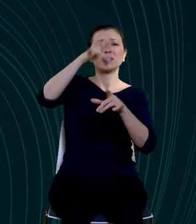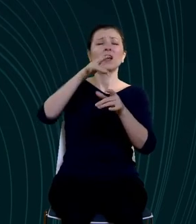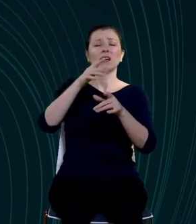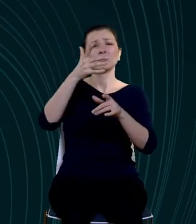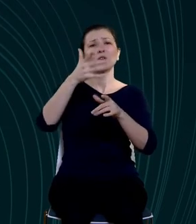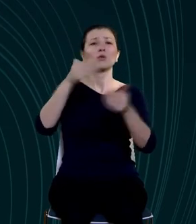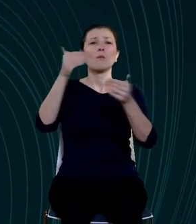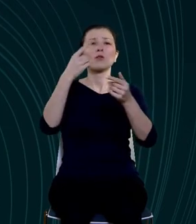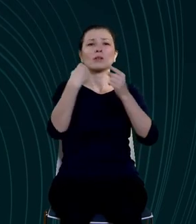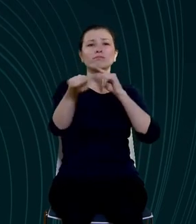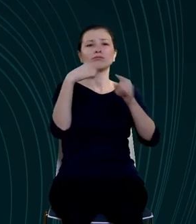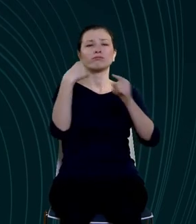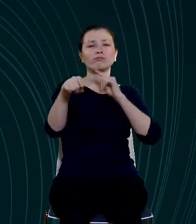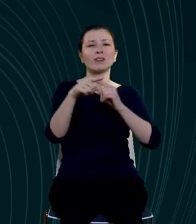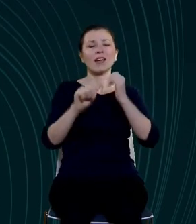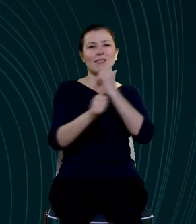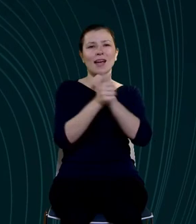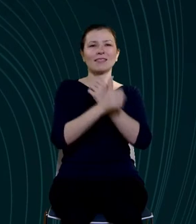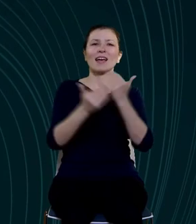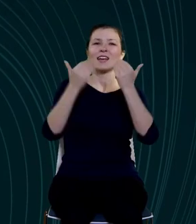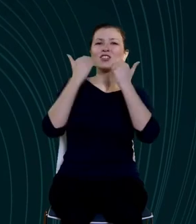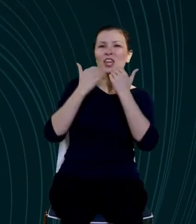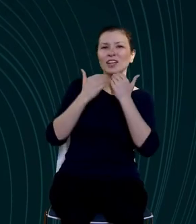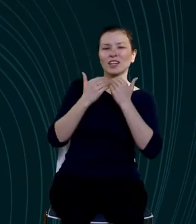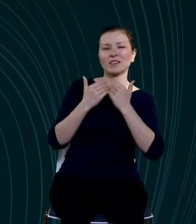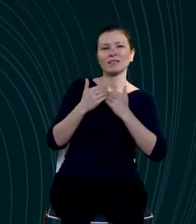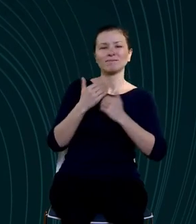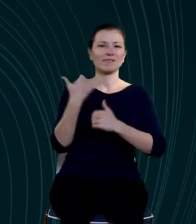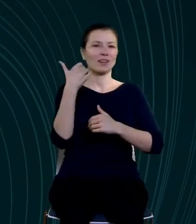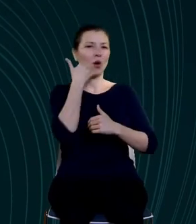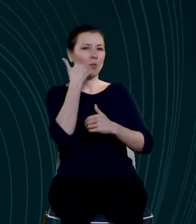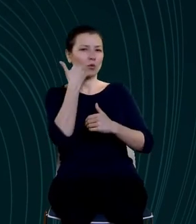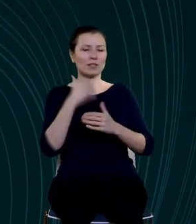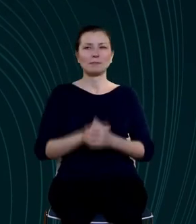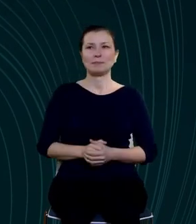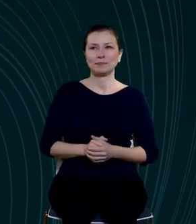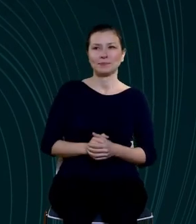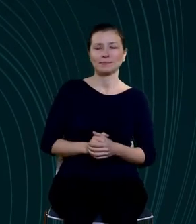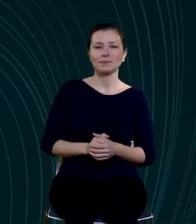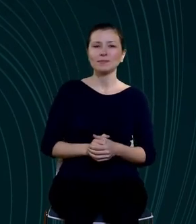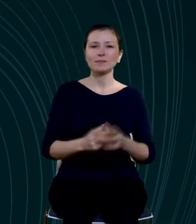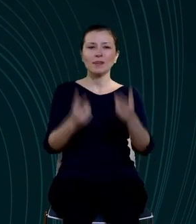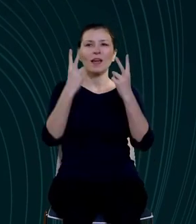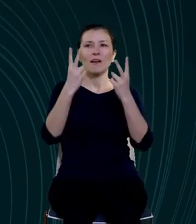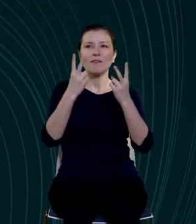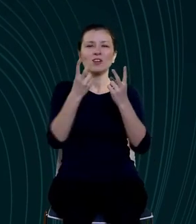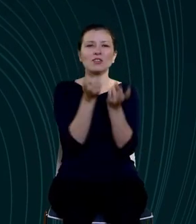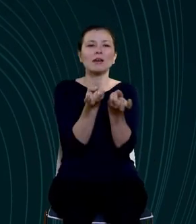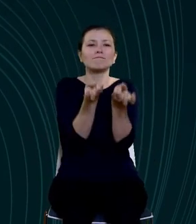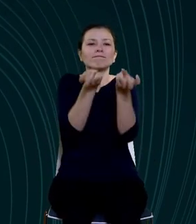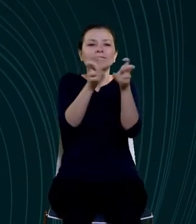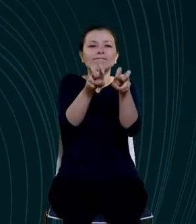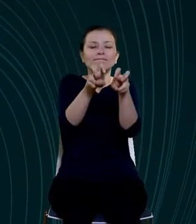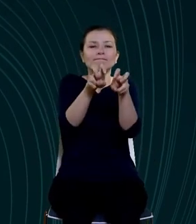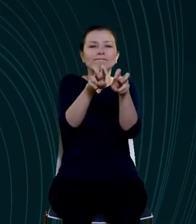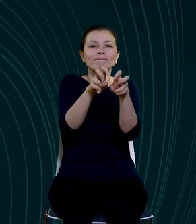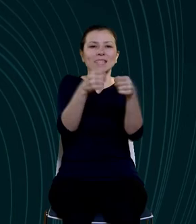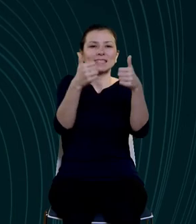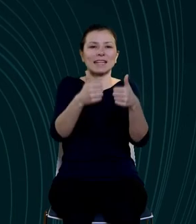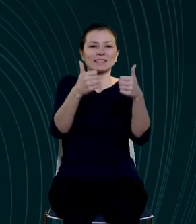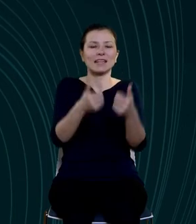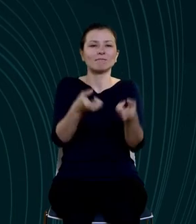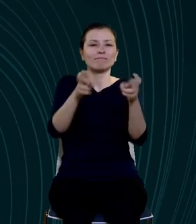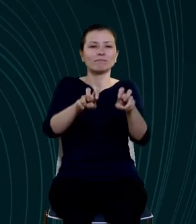wykorzystaniem sieci komórkowej. Ważna oczywiście jest konfiguracja takiej stacji do monitorowania pola